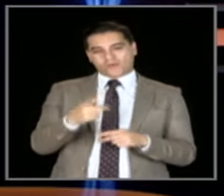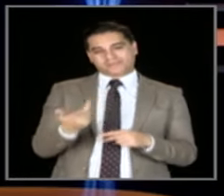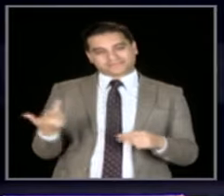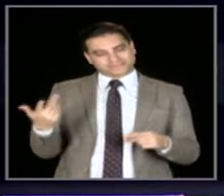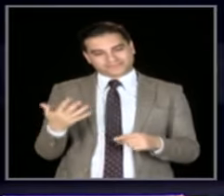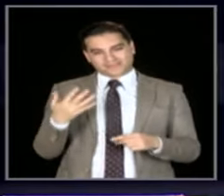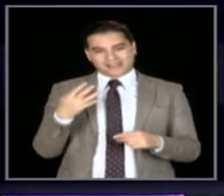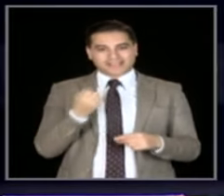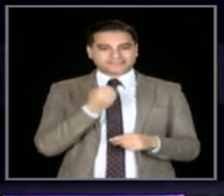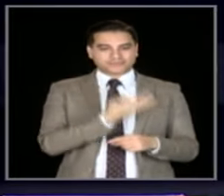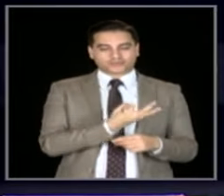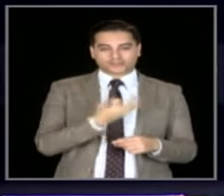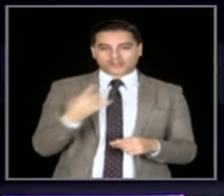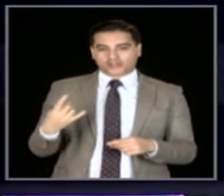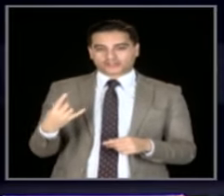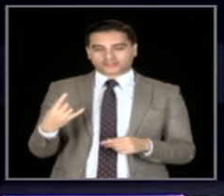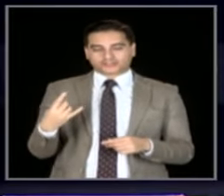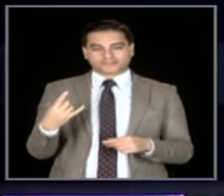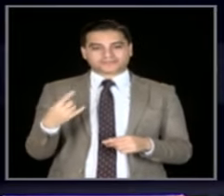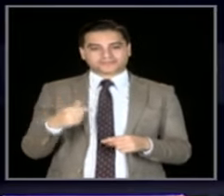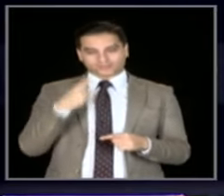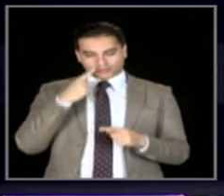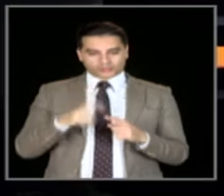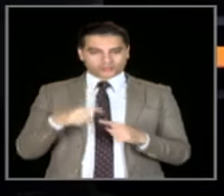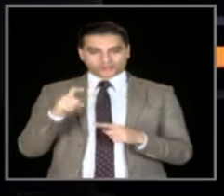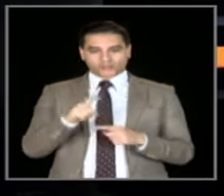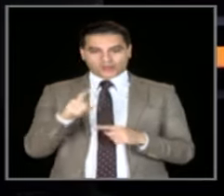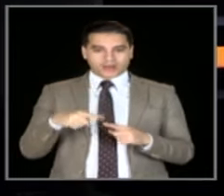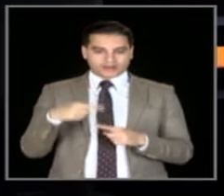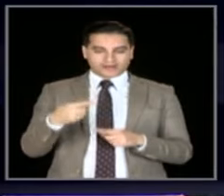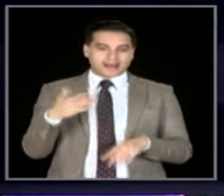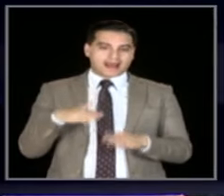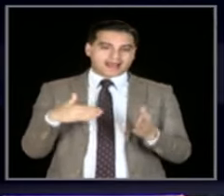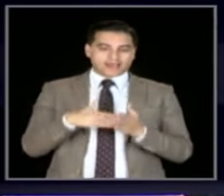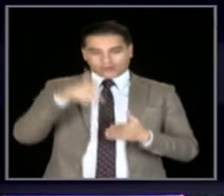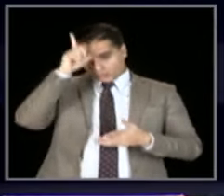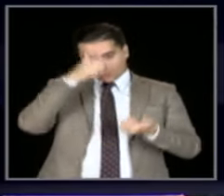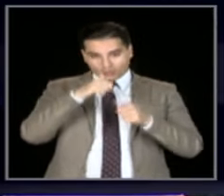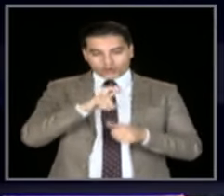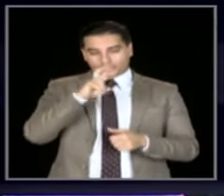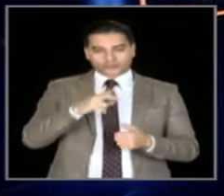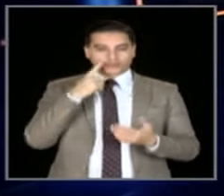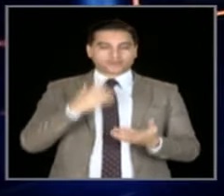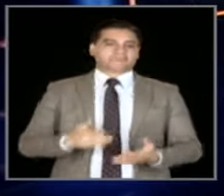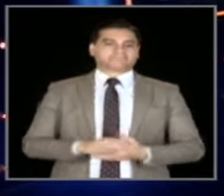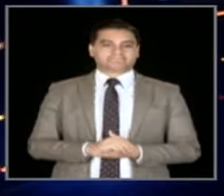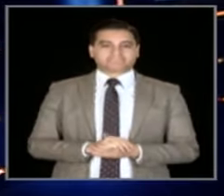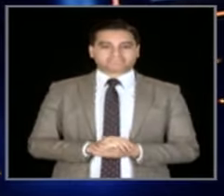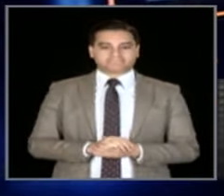35. السؤال اللي جاي آخر سؤال في الفقرة، علوم والسؤال هو: